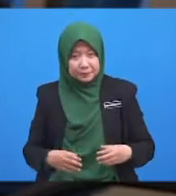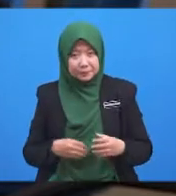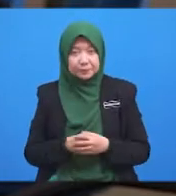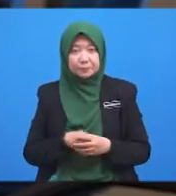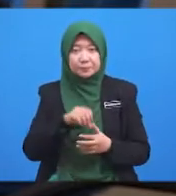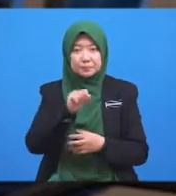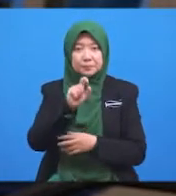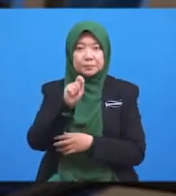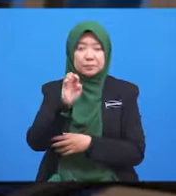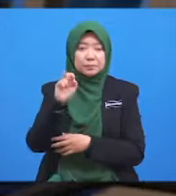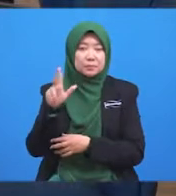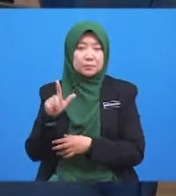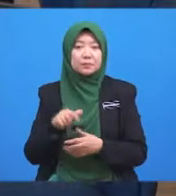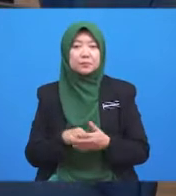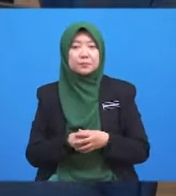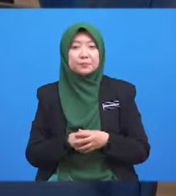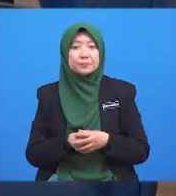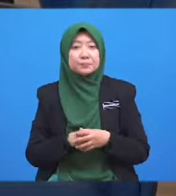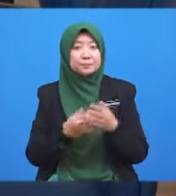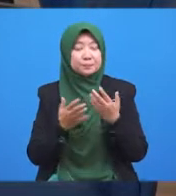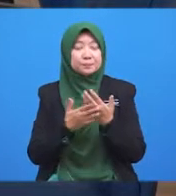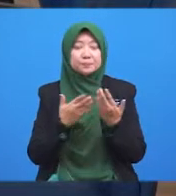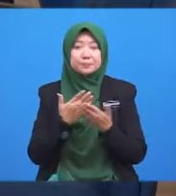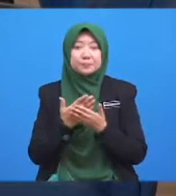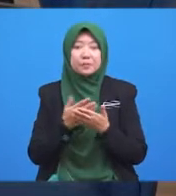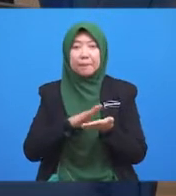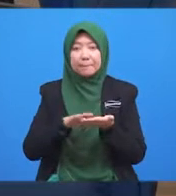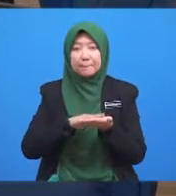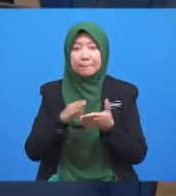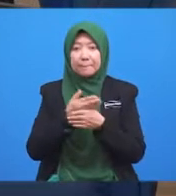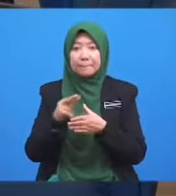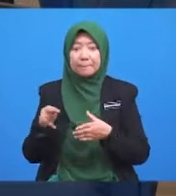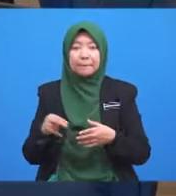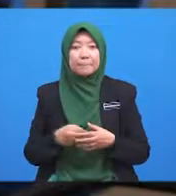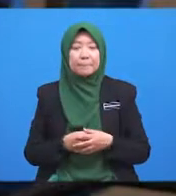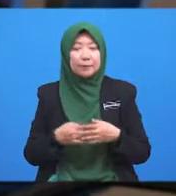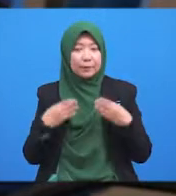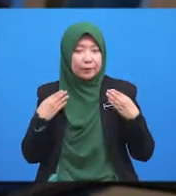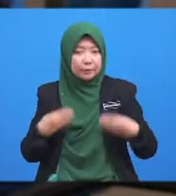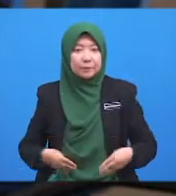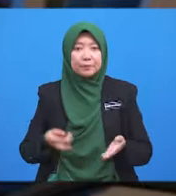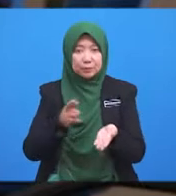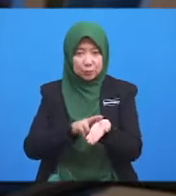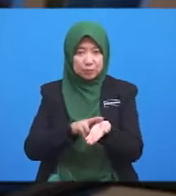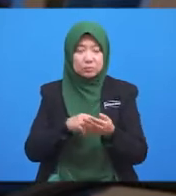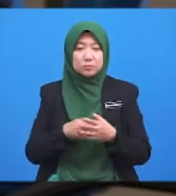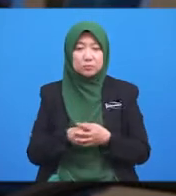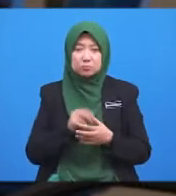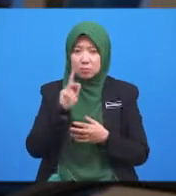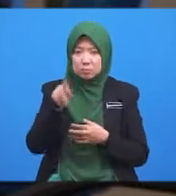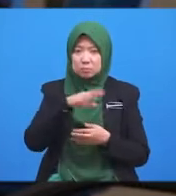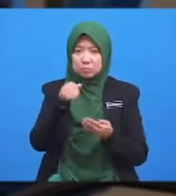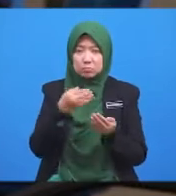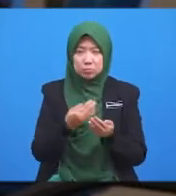steril tangan juruestetik. Langkah yang ketiga, bersihkan bahagian badan yang dirawat. Pastikan semua